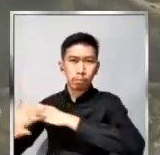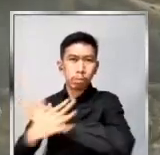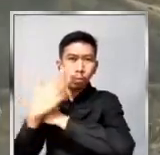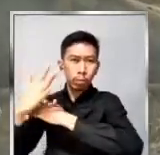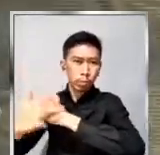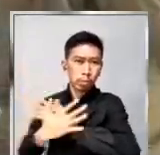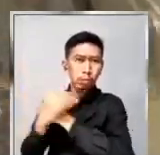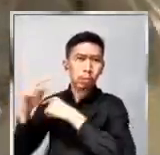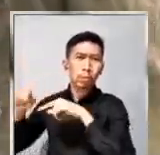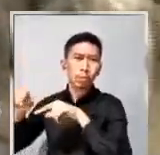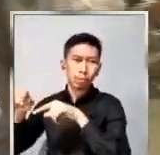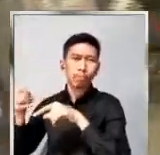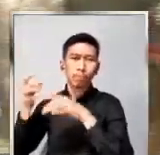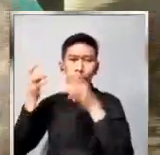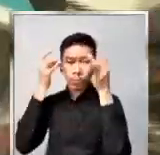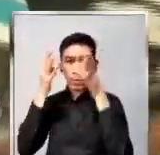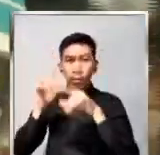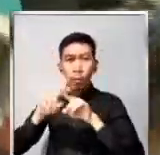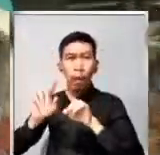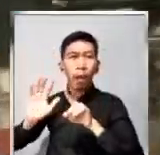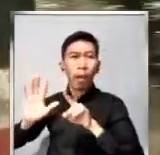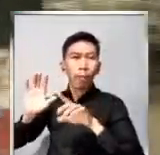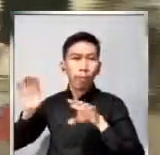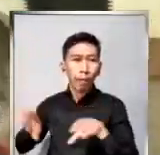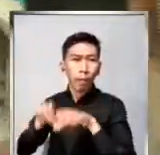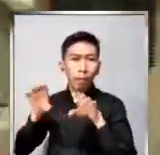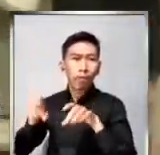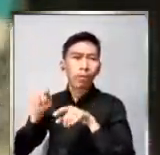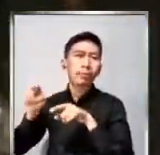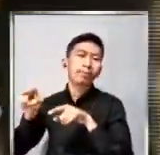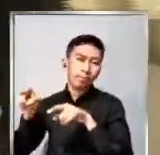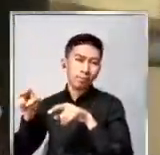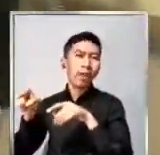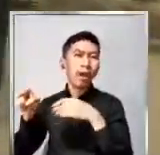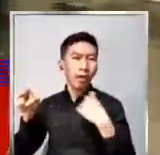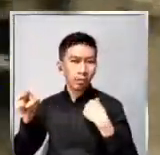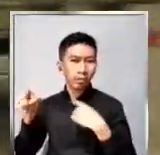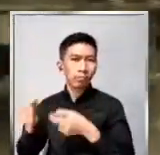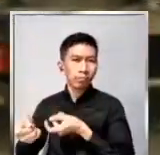kabuhayan. Mark Salazar, nakatutok 24 oras.